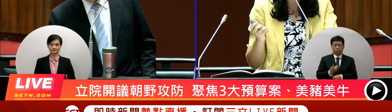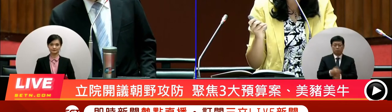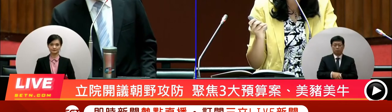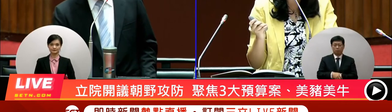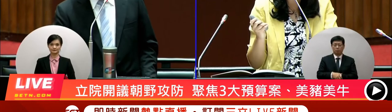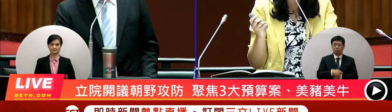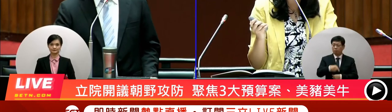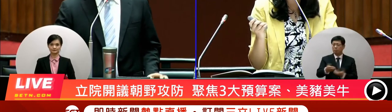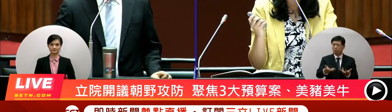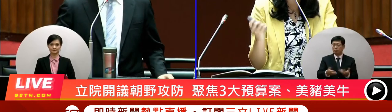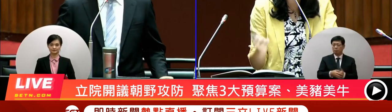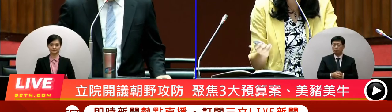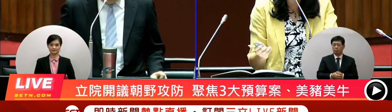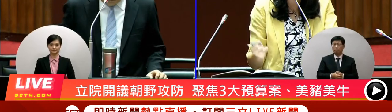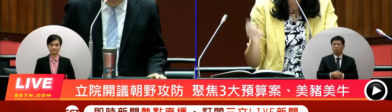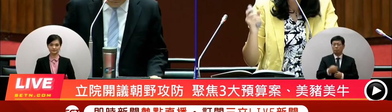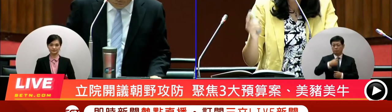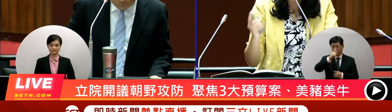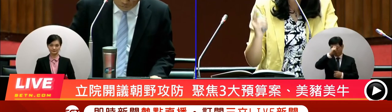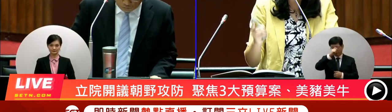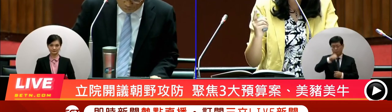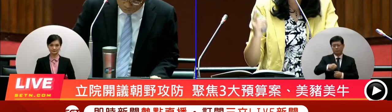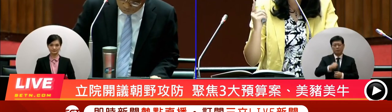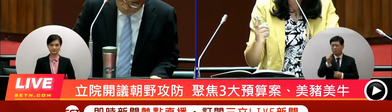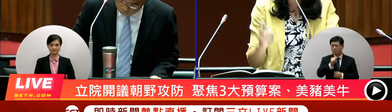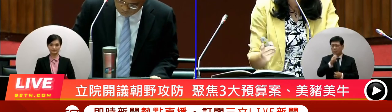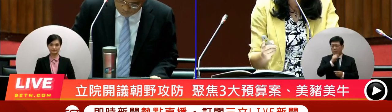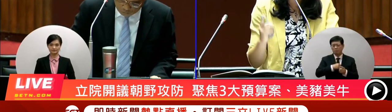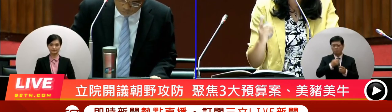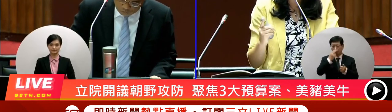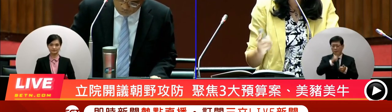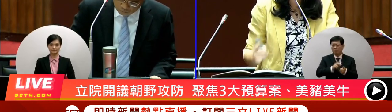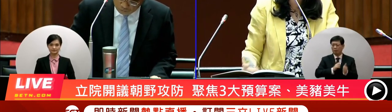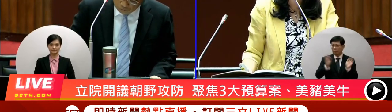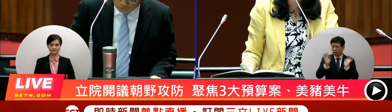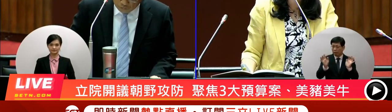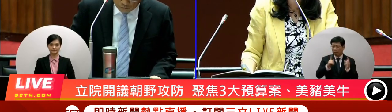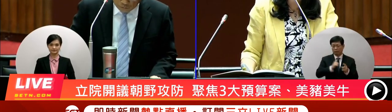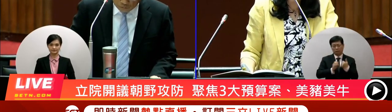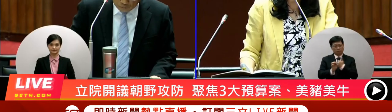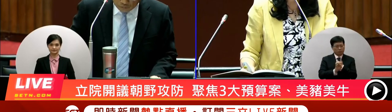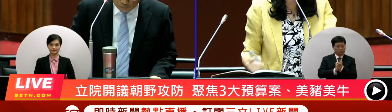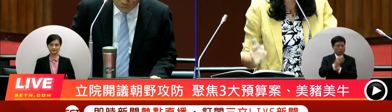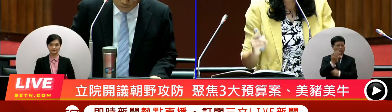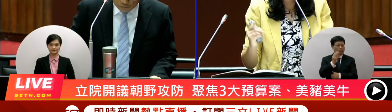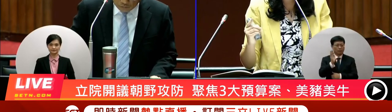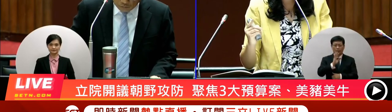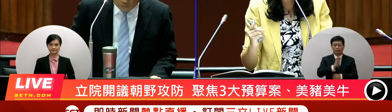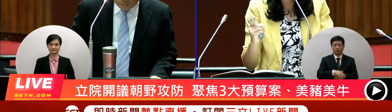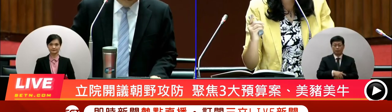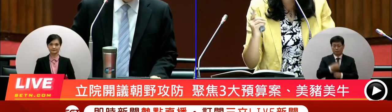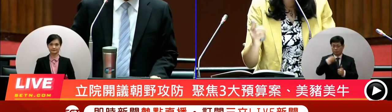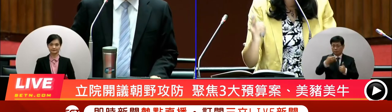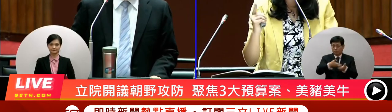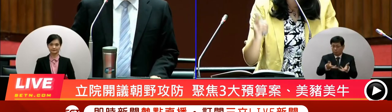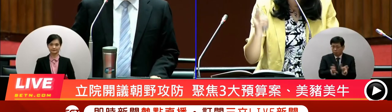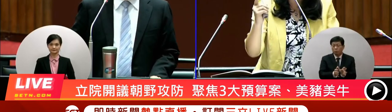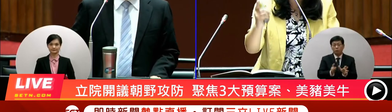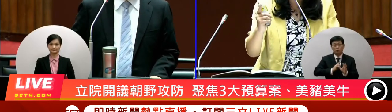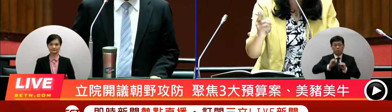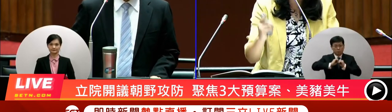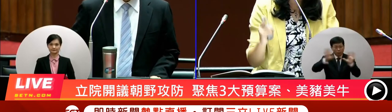以我想在这件事情上面呢，我们希望不要让下一代作为我们的试验品。 所以我们看到教育部在政策